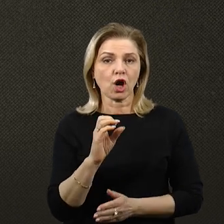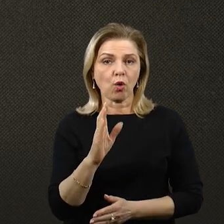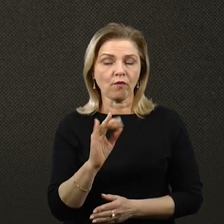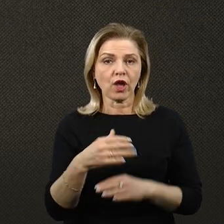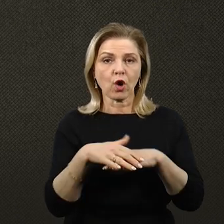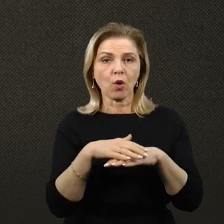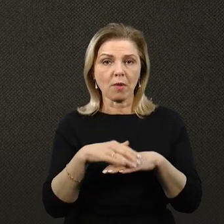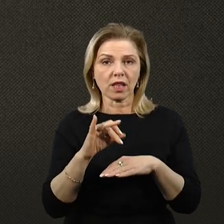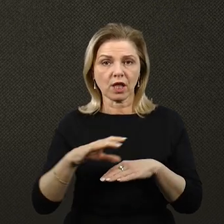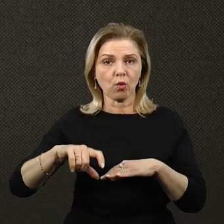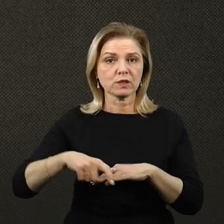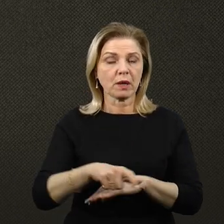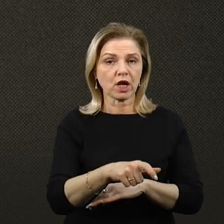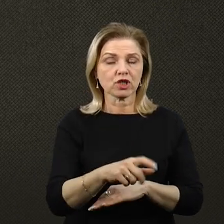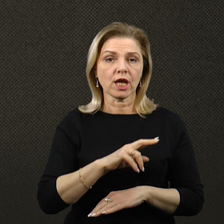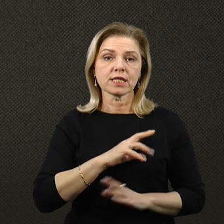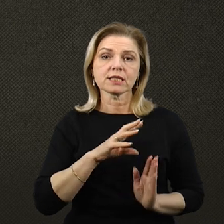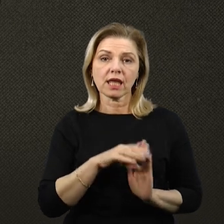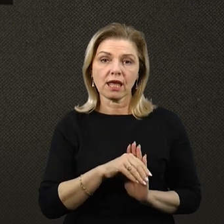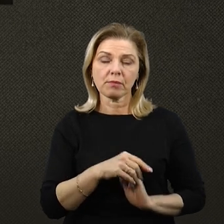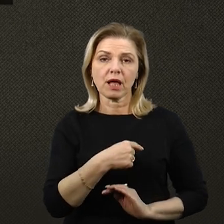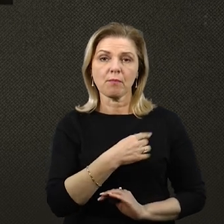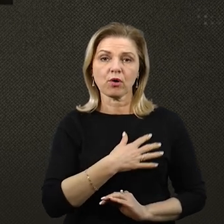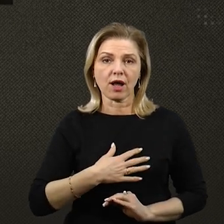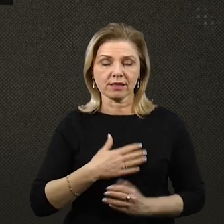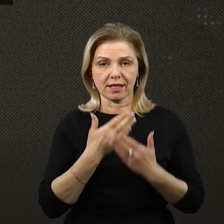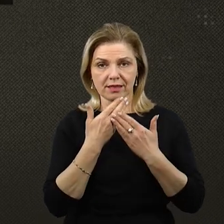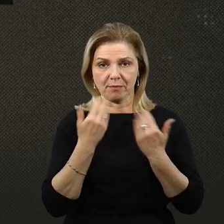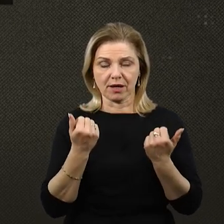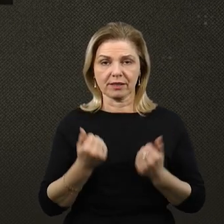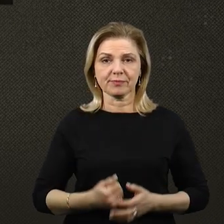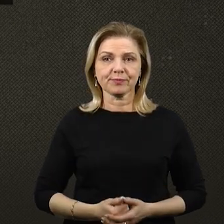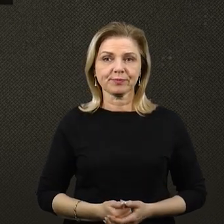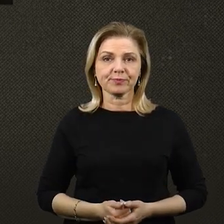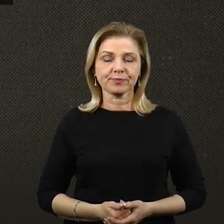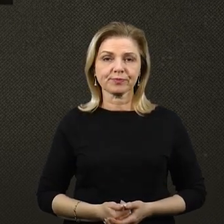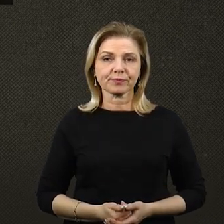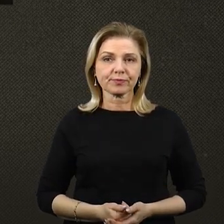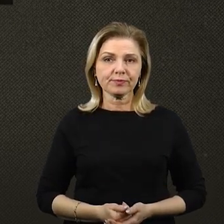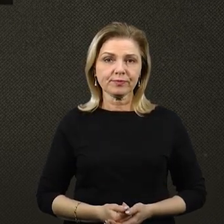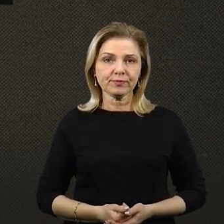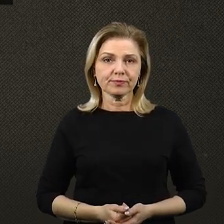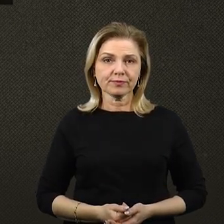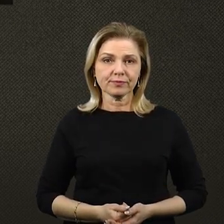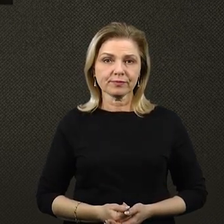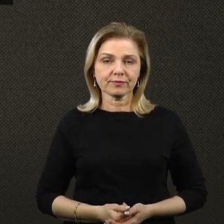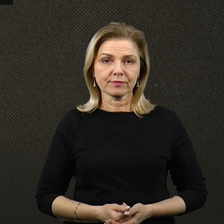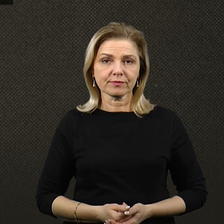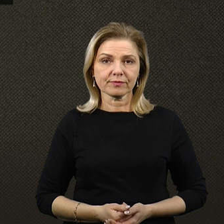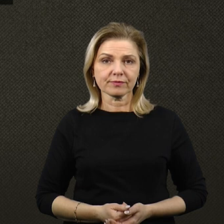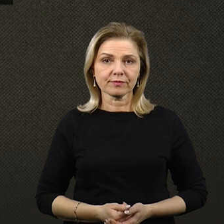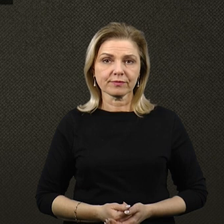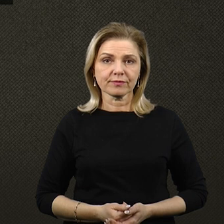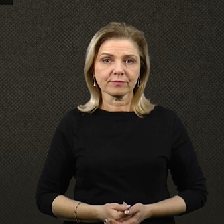його узбережжю загиблих та поранених немає Про це повідомив начальник Миколаївської обласної військової адміністрації Віталій Кім У